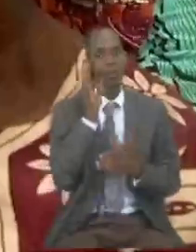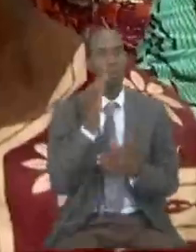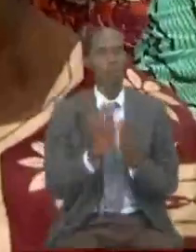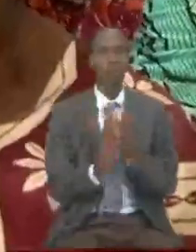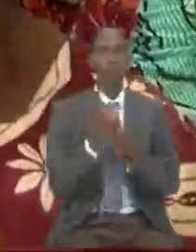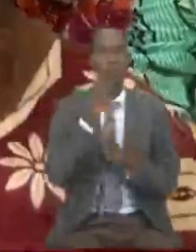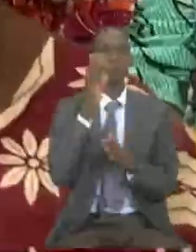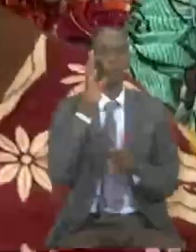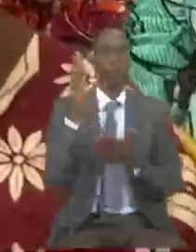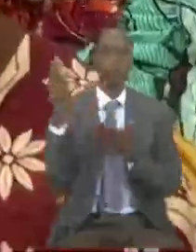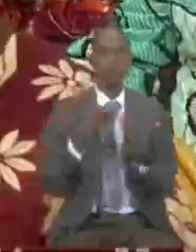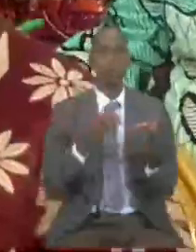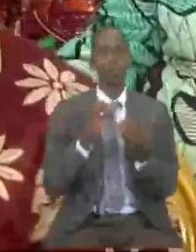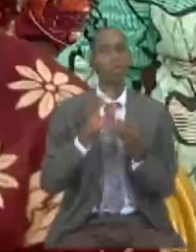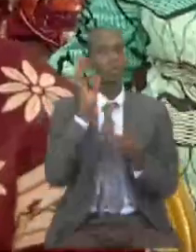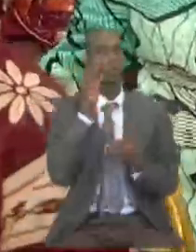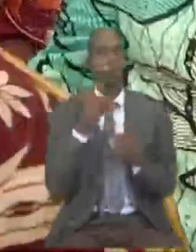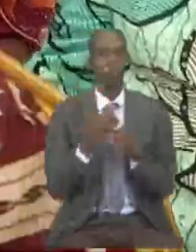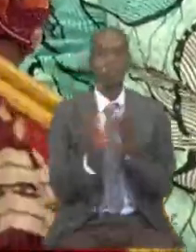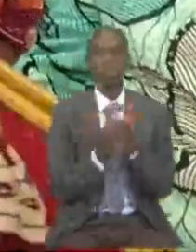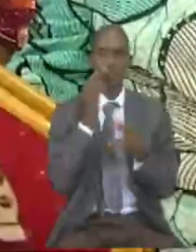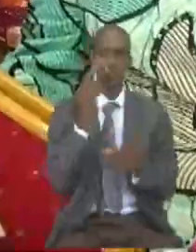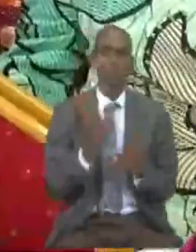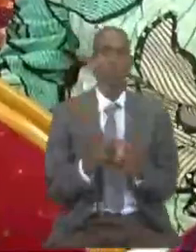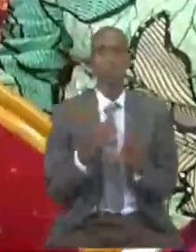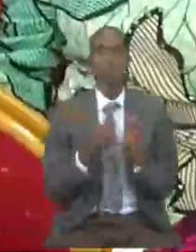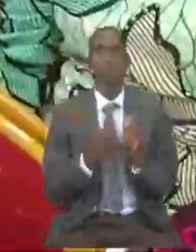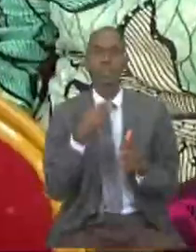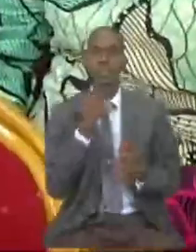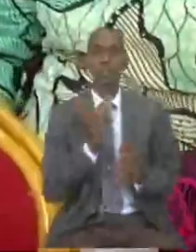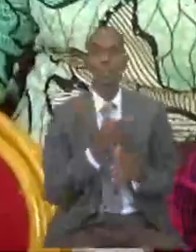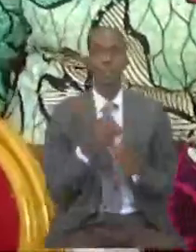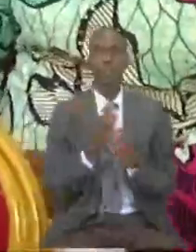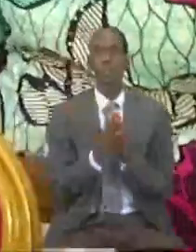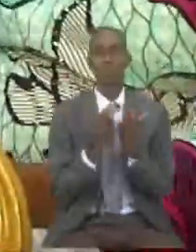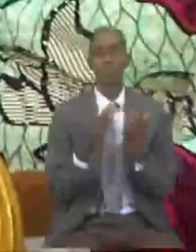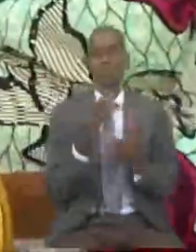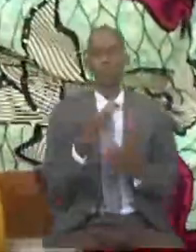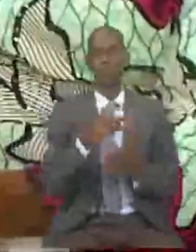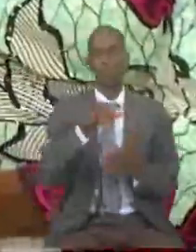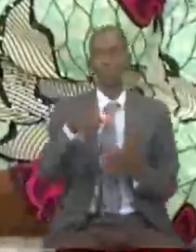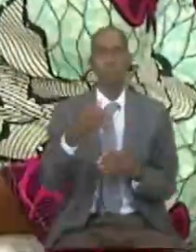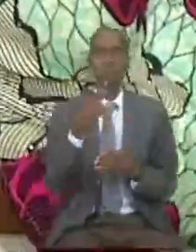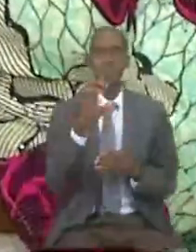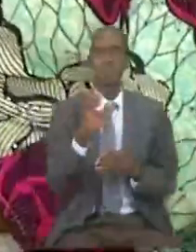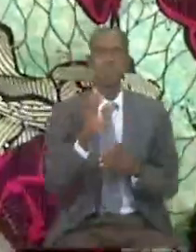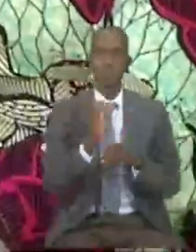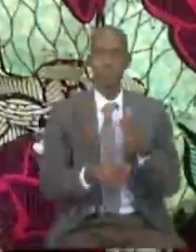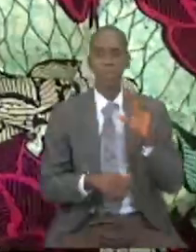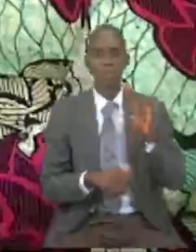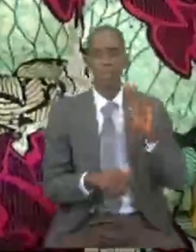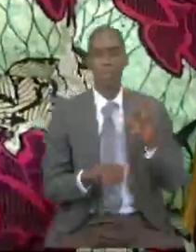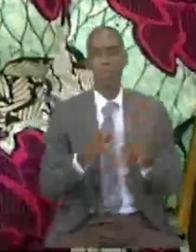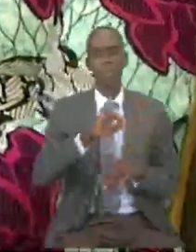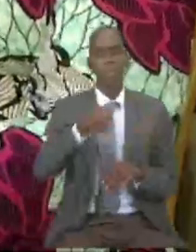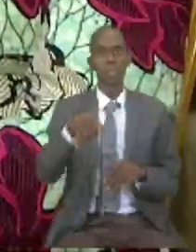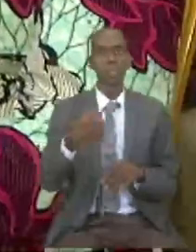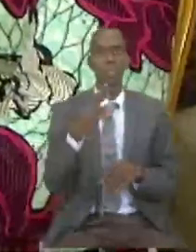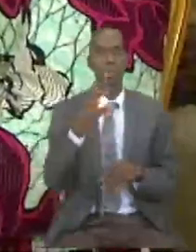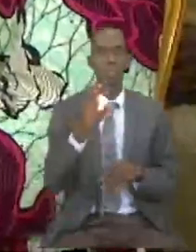des racines par dessous et portera du fruit par dessus. Vous allez porter de fruits au nom de